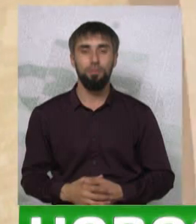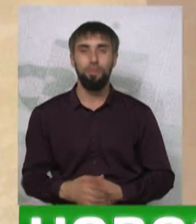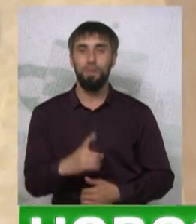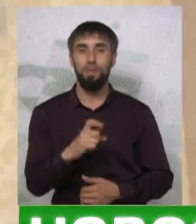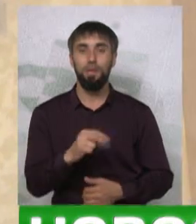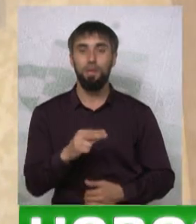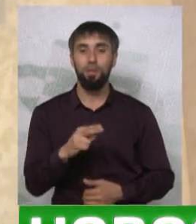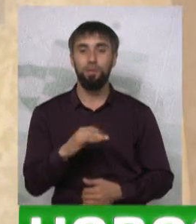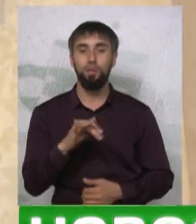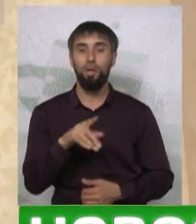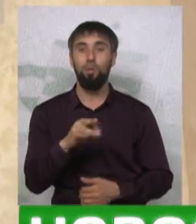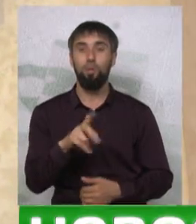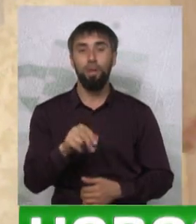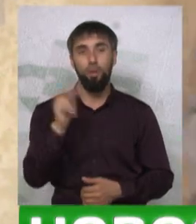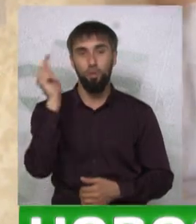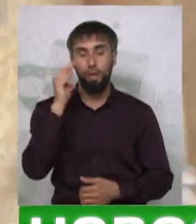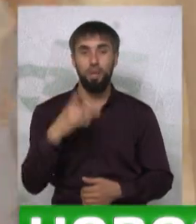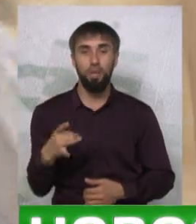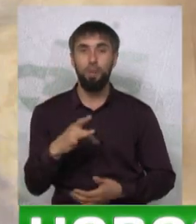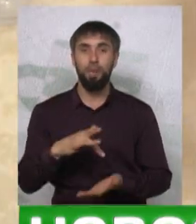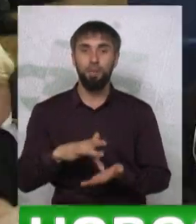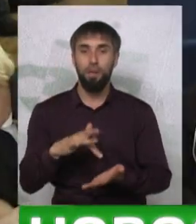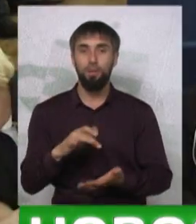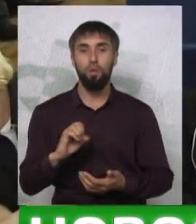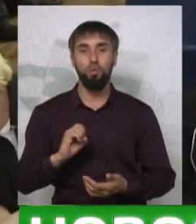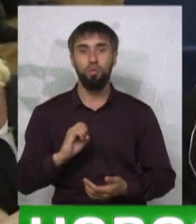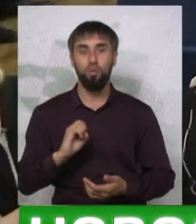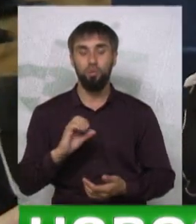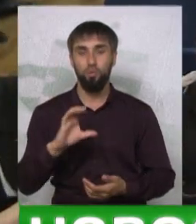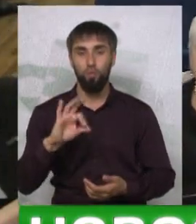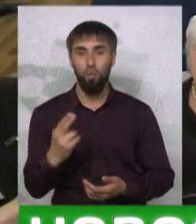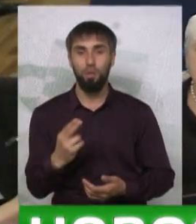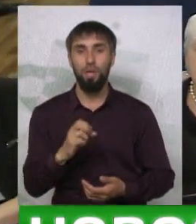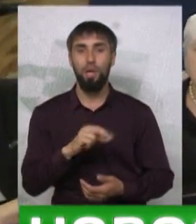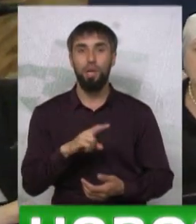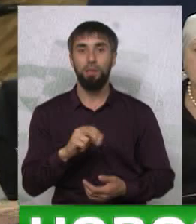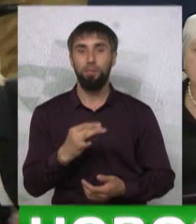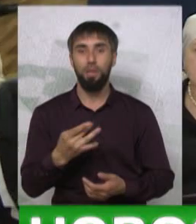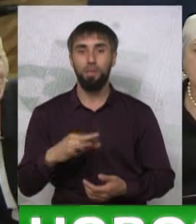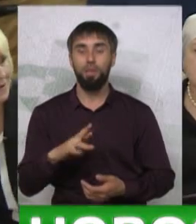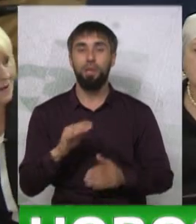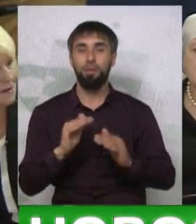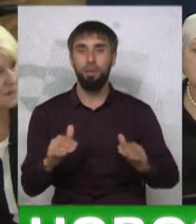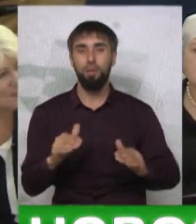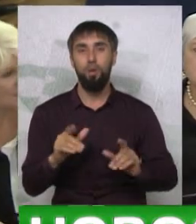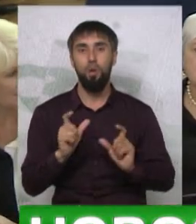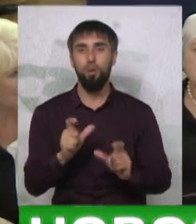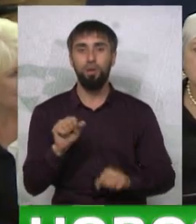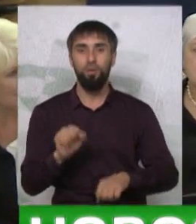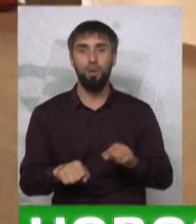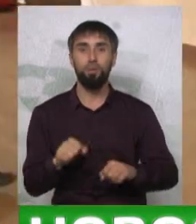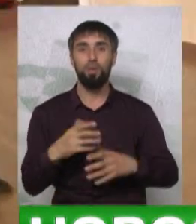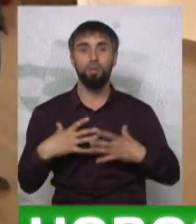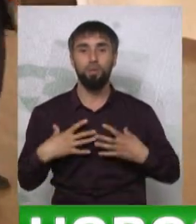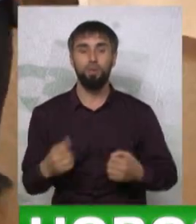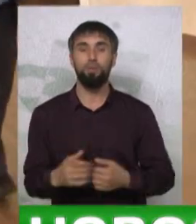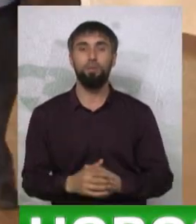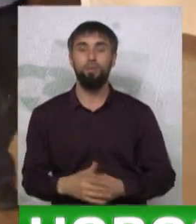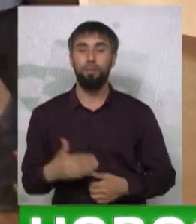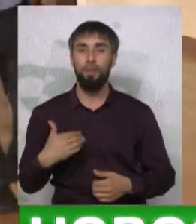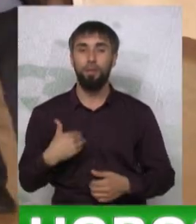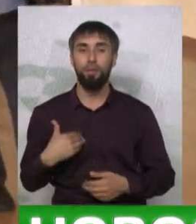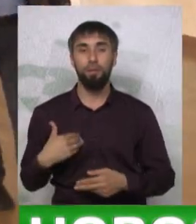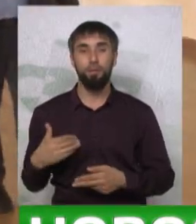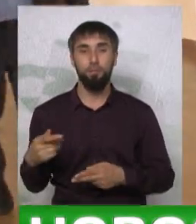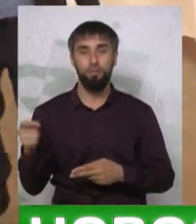Хадижат является воспитанницей Республиканского центра социальной адаптации детей с ограниченными возможностями здоровья. Вот приехали со